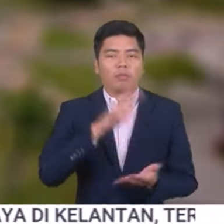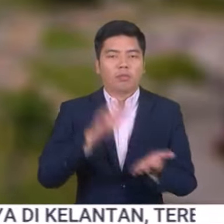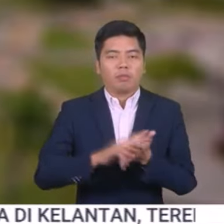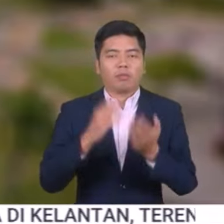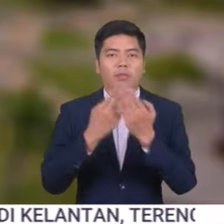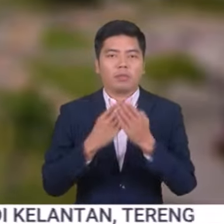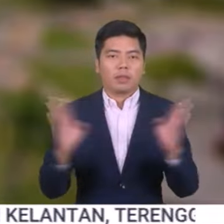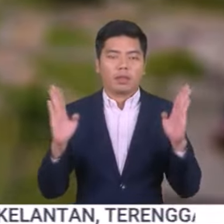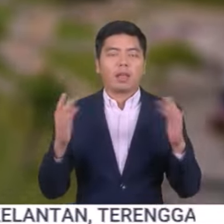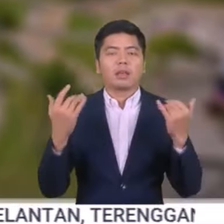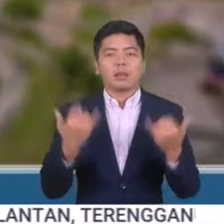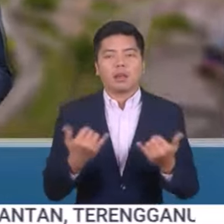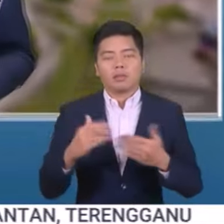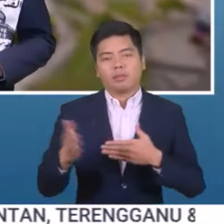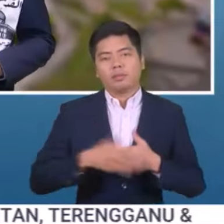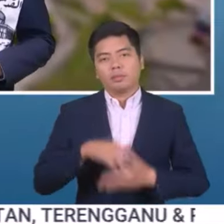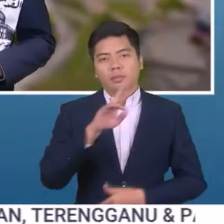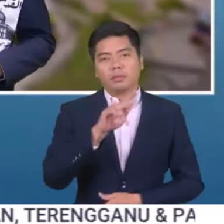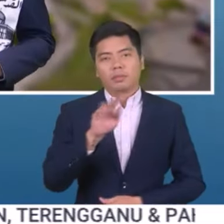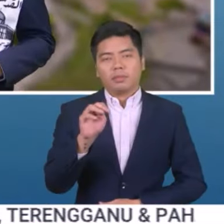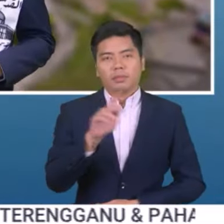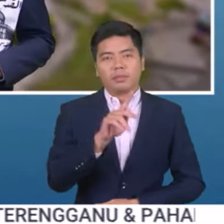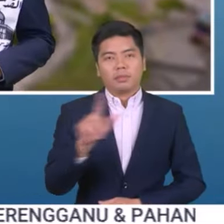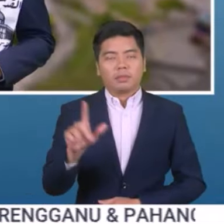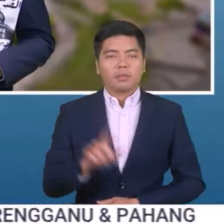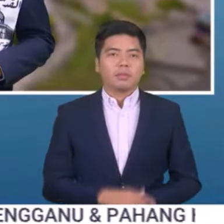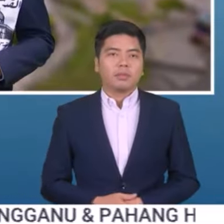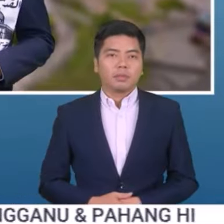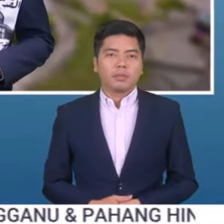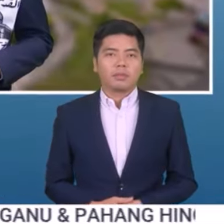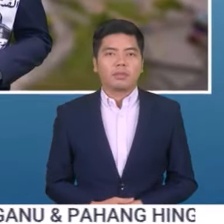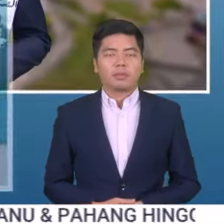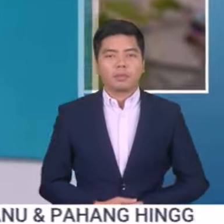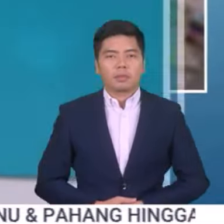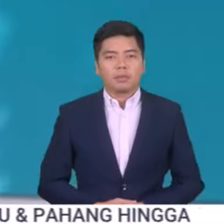pasti merdeka. Kembali ke Angkasa Puri, Kota Media. Baik, terima kasih, Fahmi.